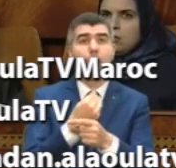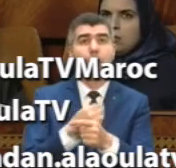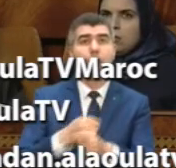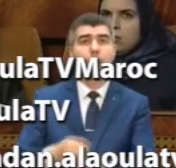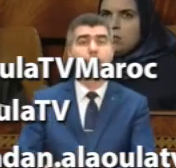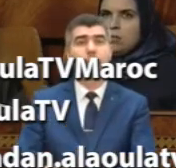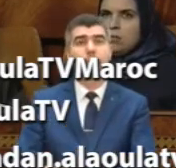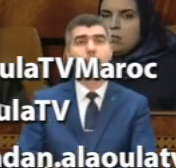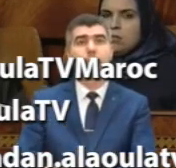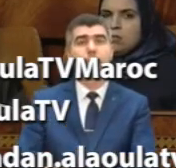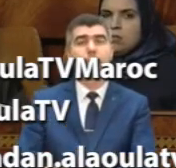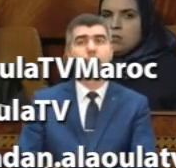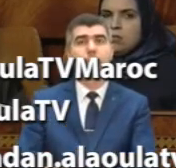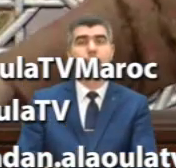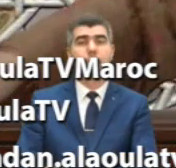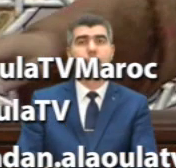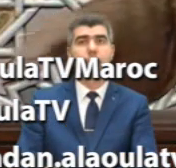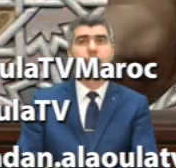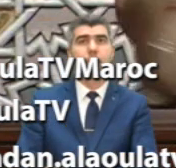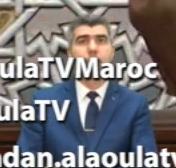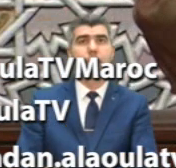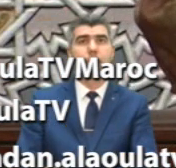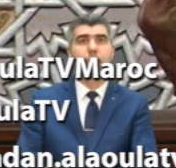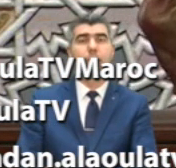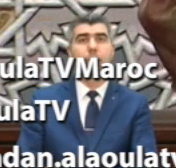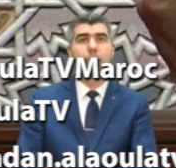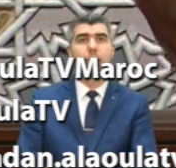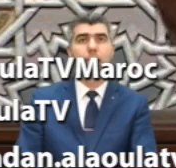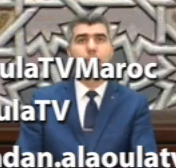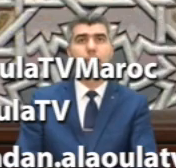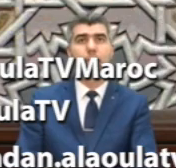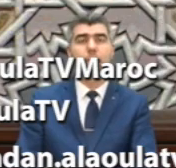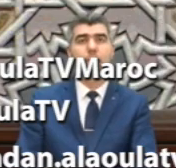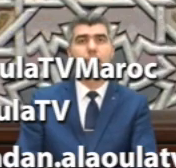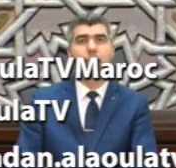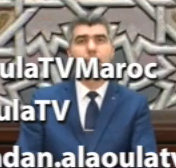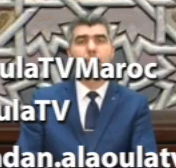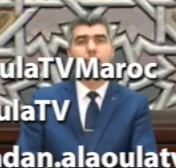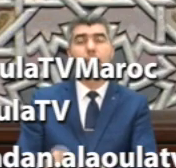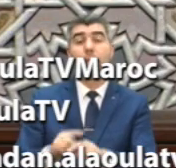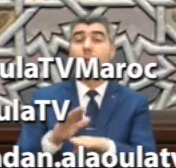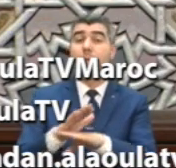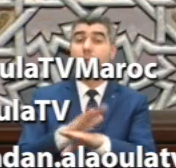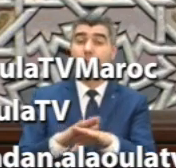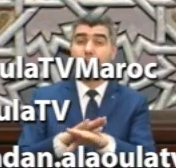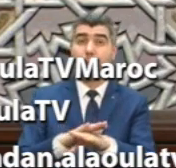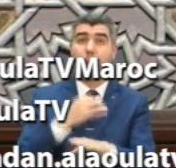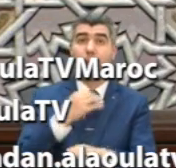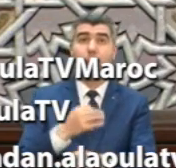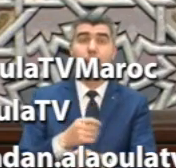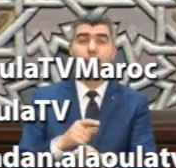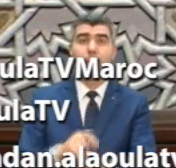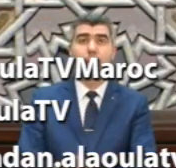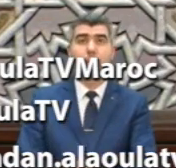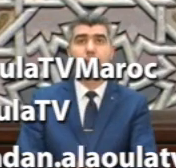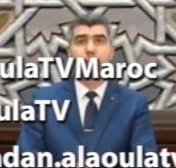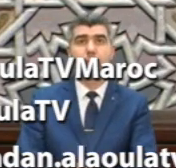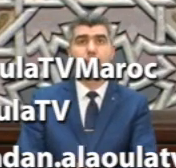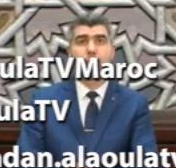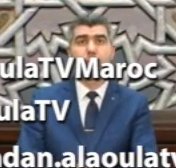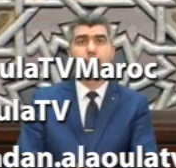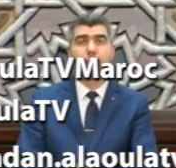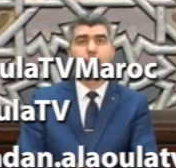يخليك. لا غبلتي، لا واخا غبلتي واخا لا سمحتي السيد، ايوا